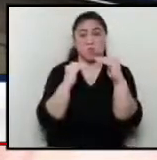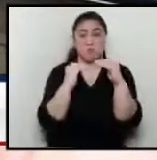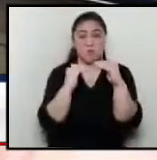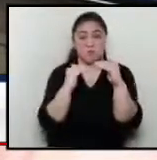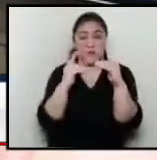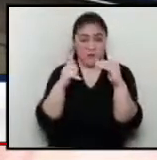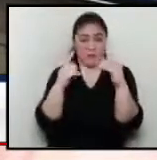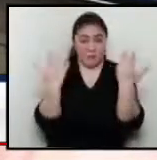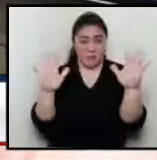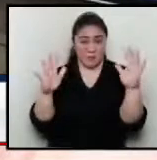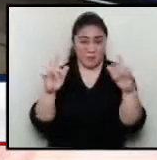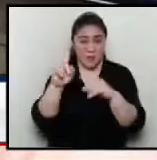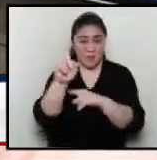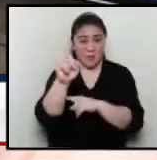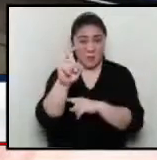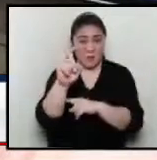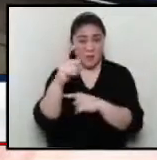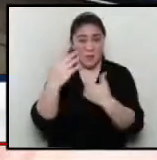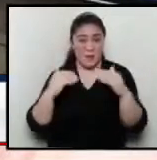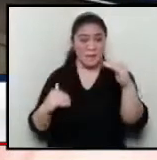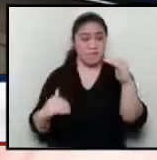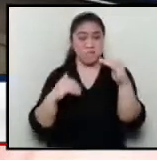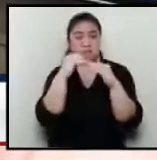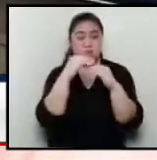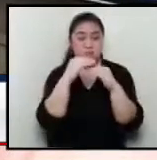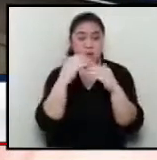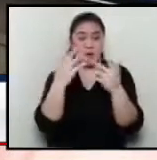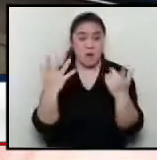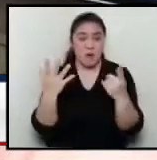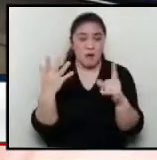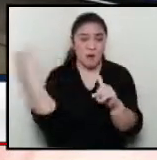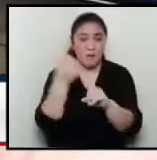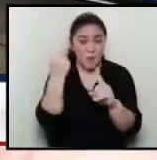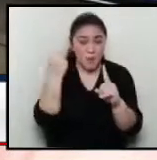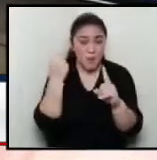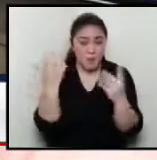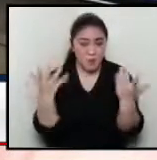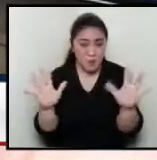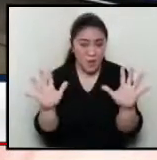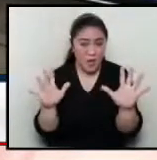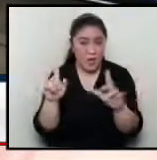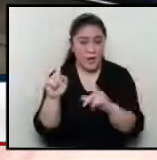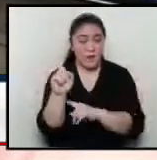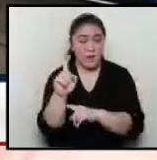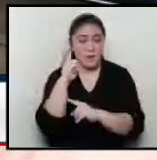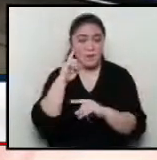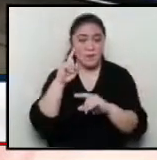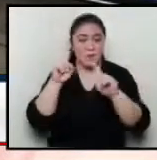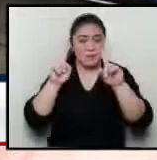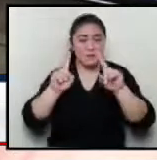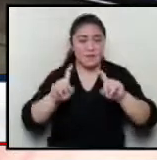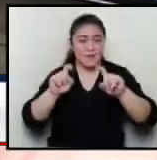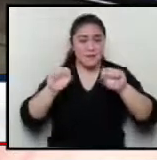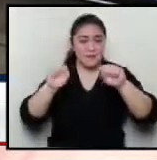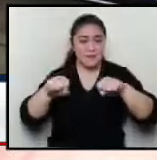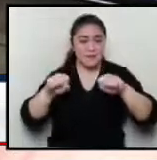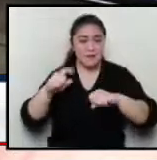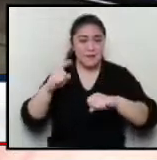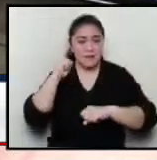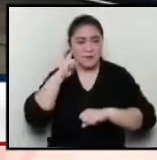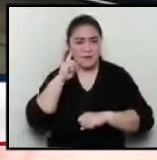pero there's this another angle na parang we've reached naman yung kumbaga testing capacity natin. What do you think po, Dr.